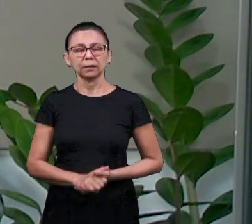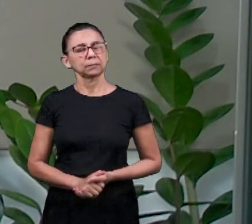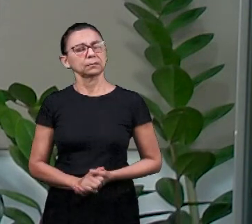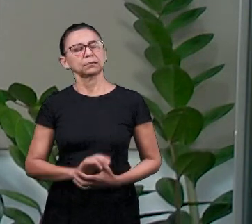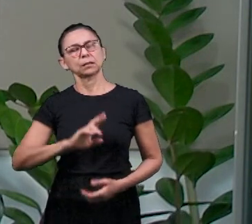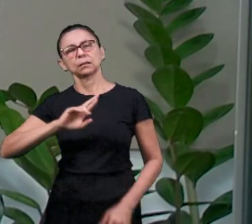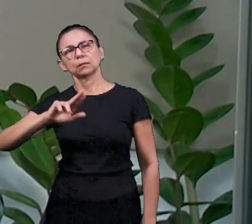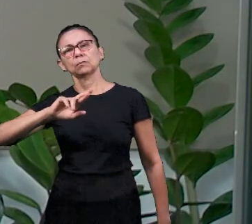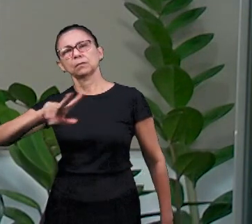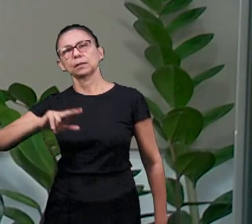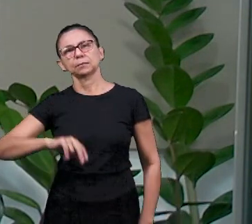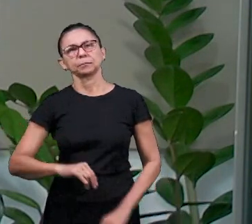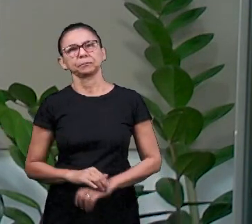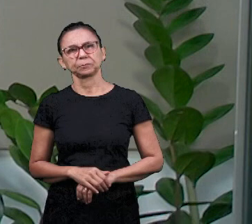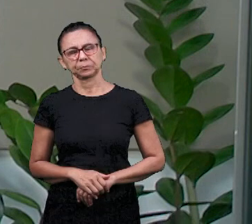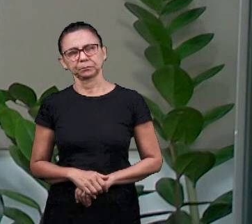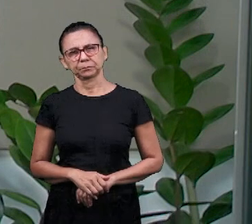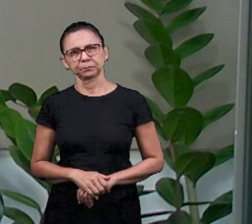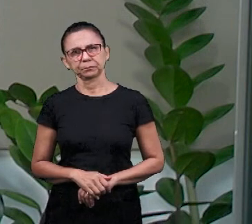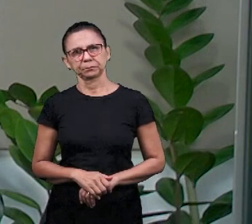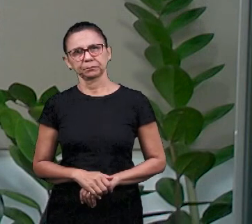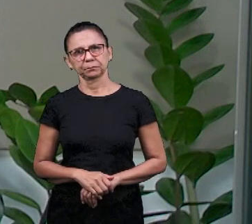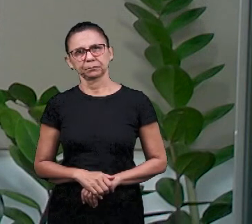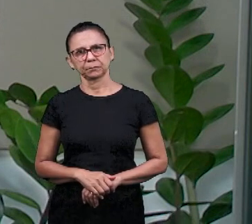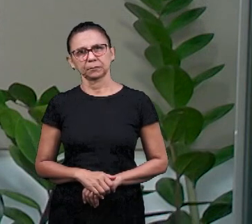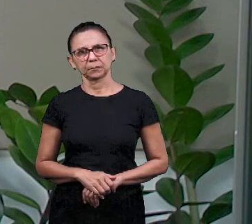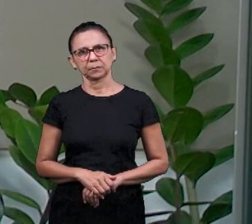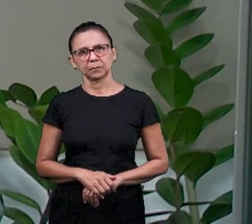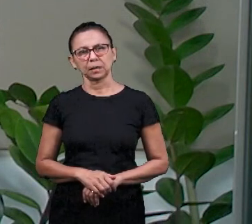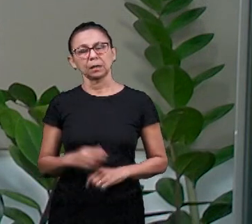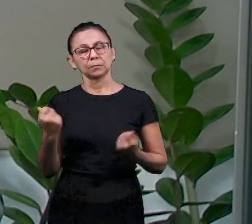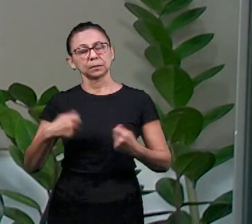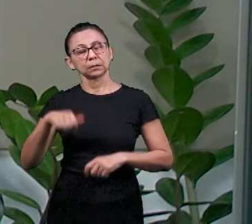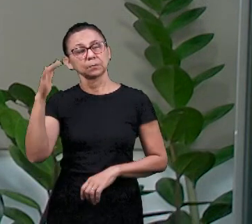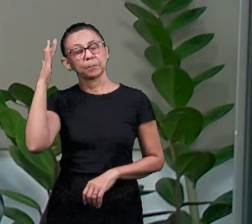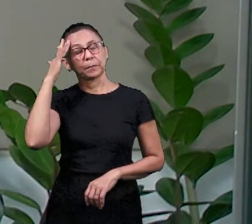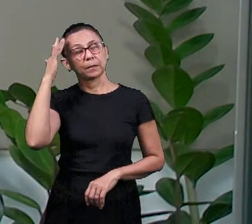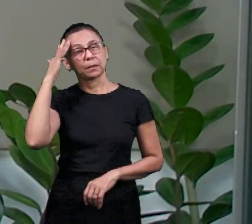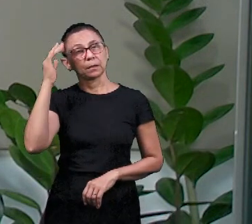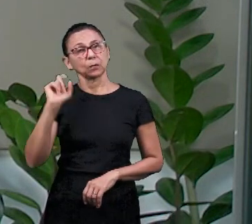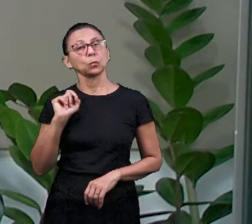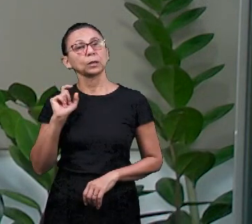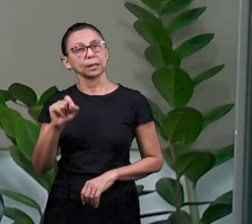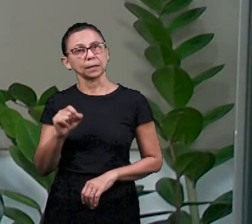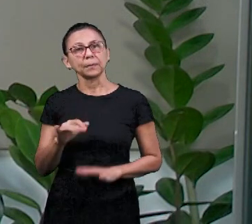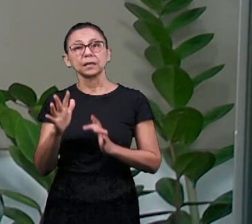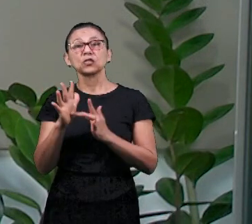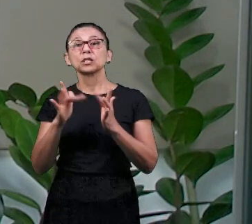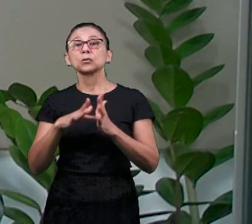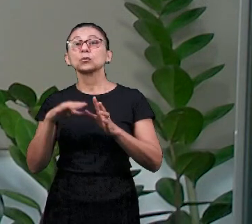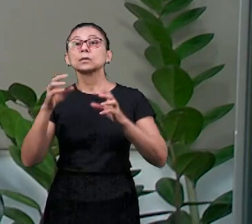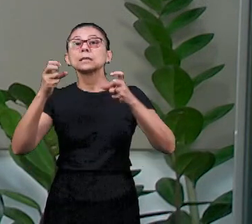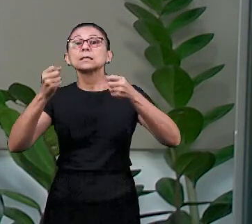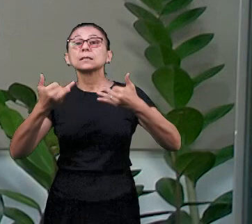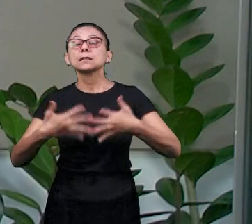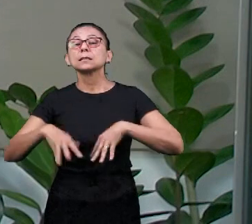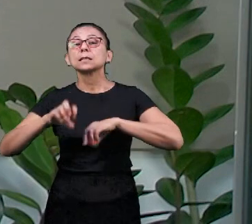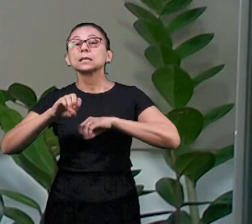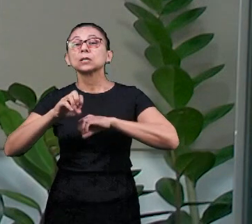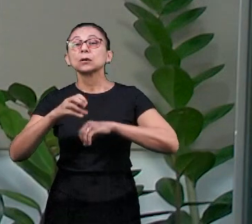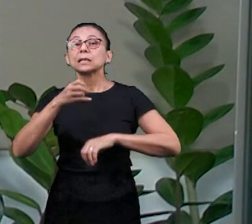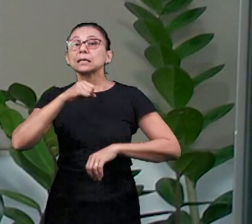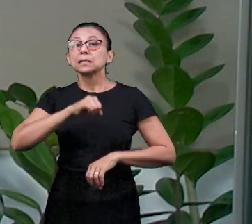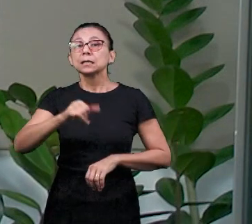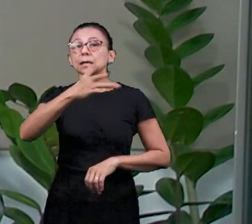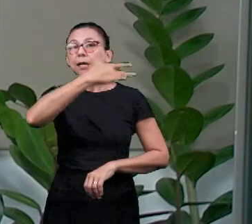de raisin, le vin. Mais regardez bien, nous devons comprendre. Jésus a dit, celui qui mange et boit sans discerner